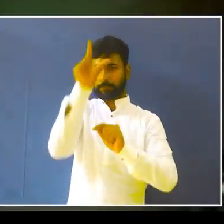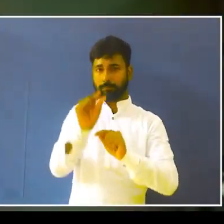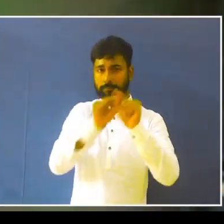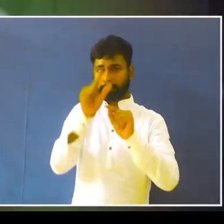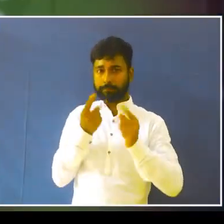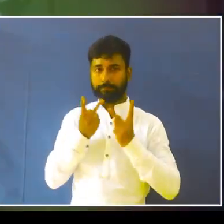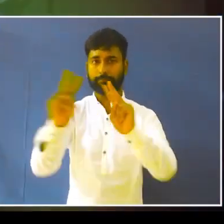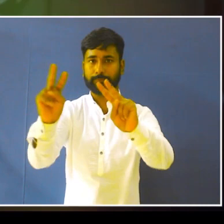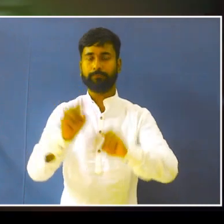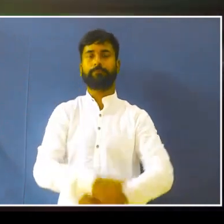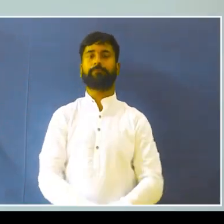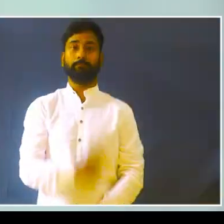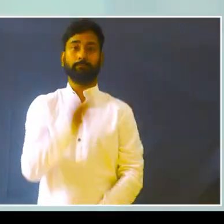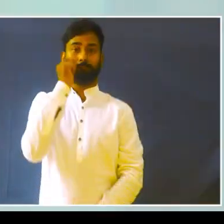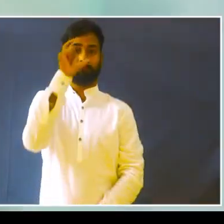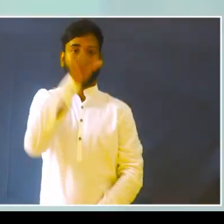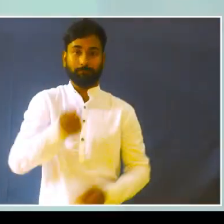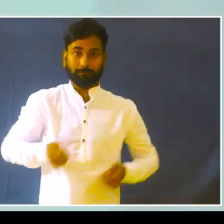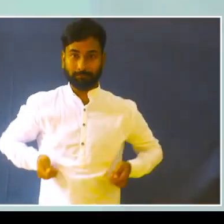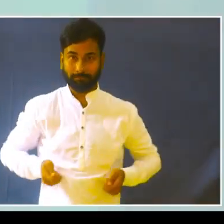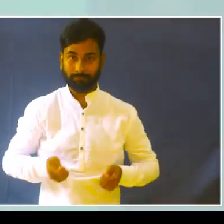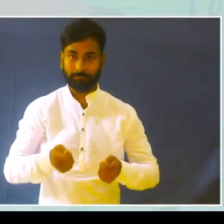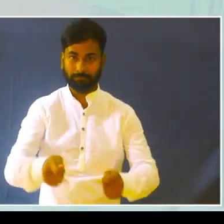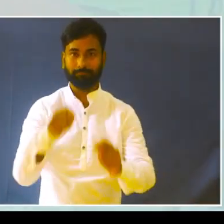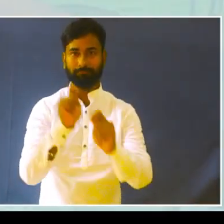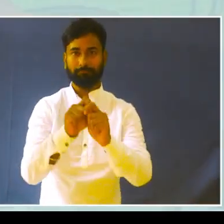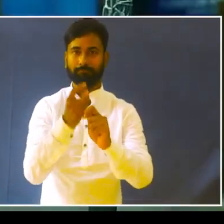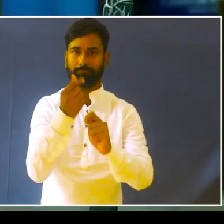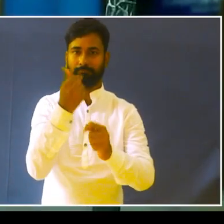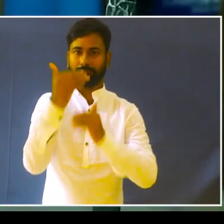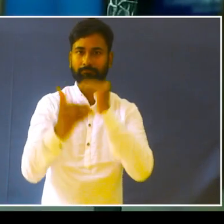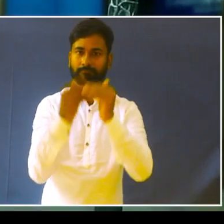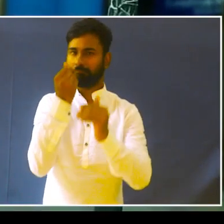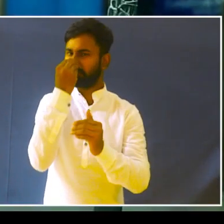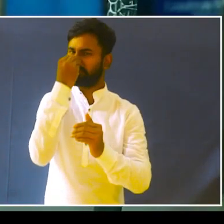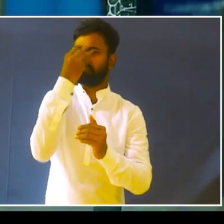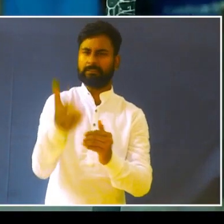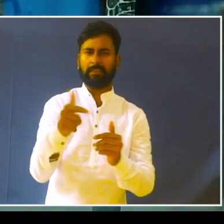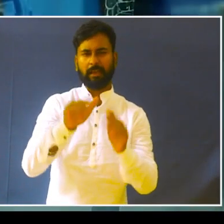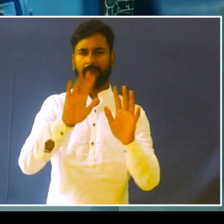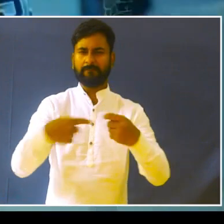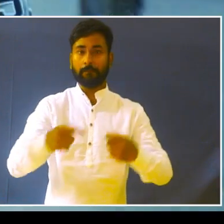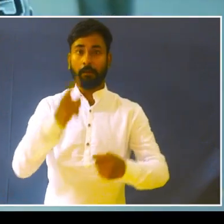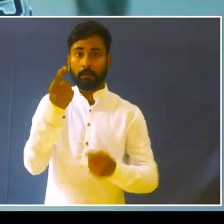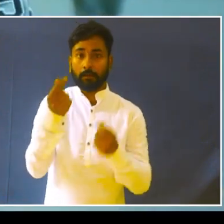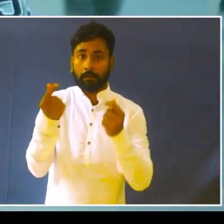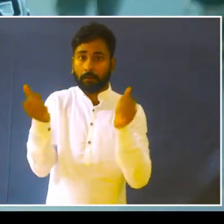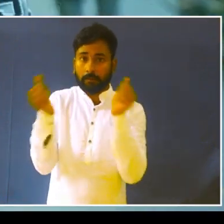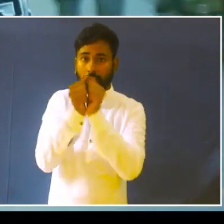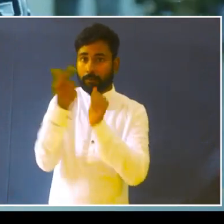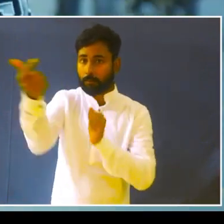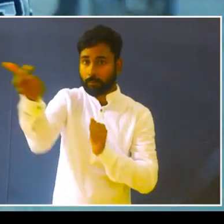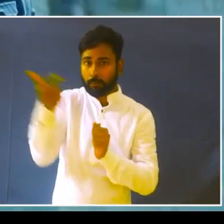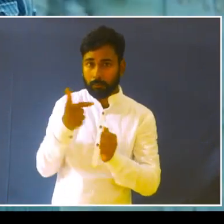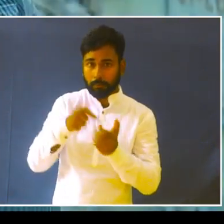ऋण उपलब्ध करवाया गया। पीएम स्वनिधि योजना के माध्यम से बिना गारंटी लोन मिलने से रेहड़ी पटरी वालों